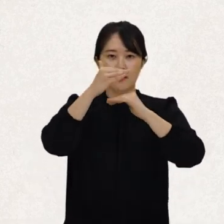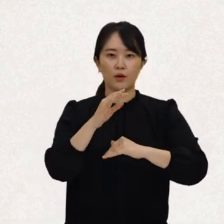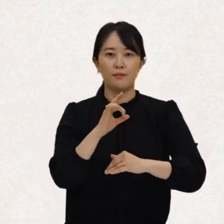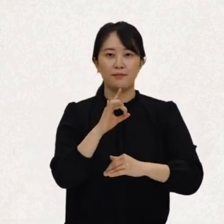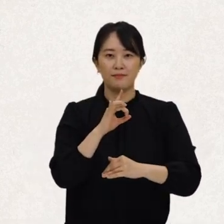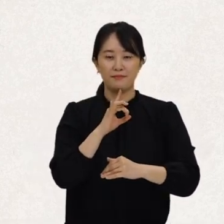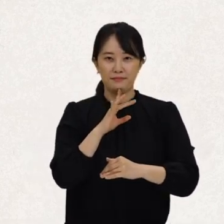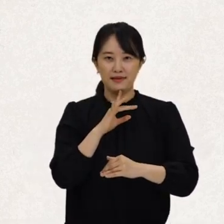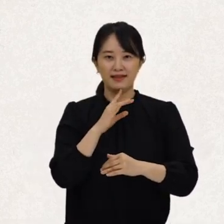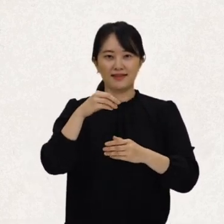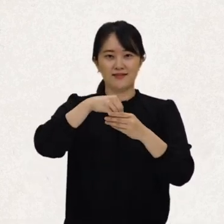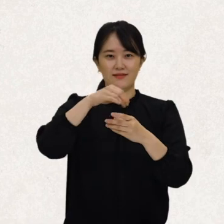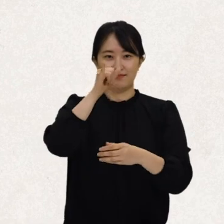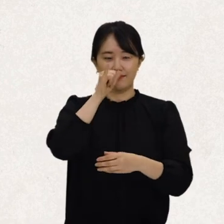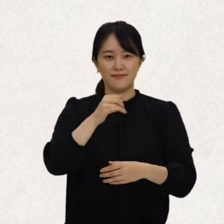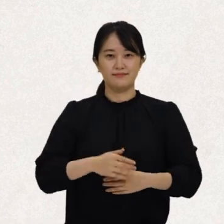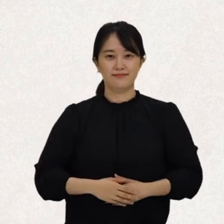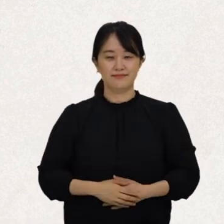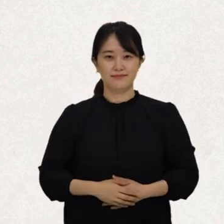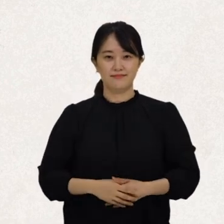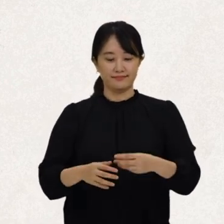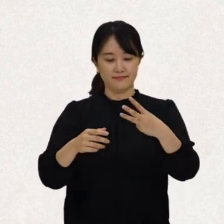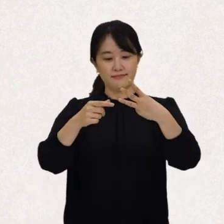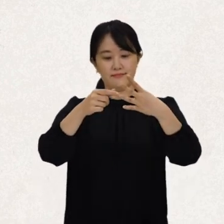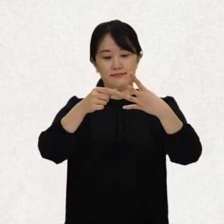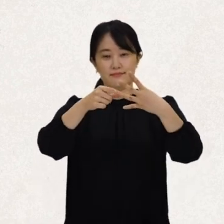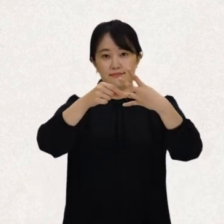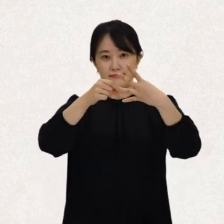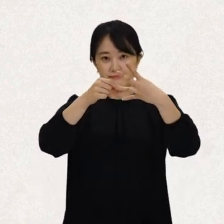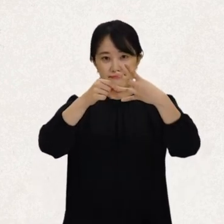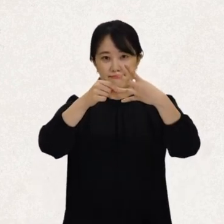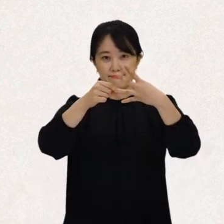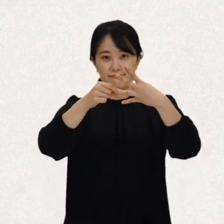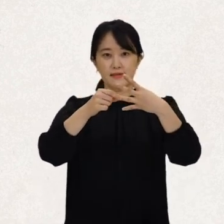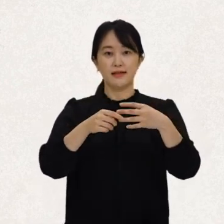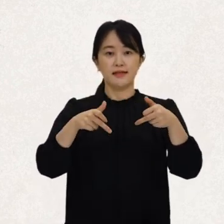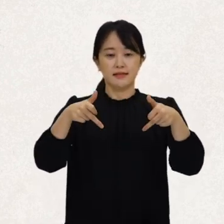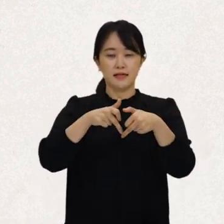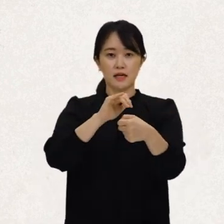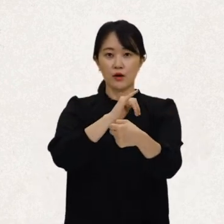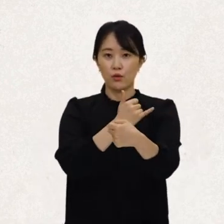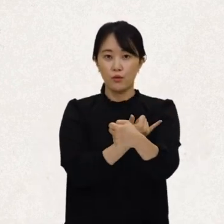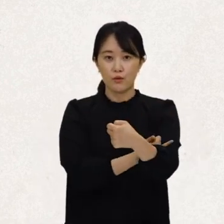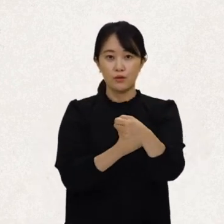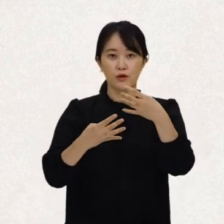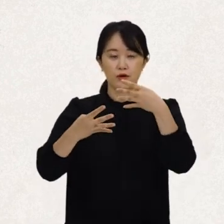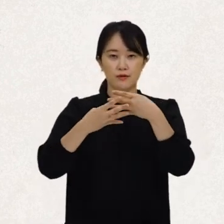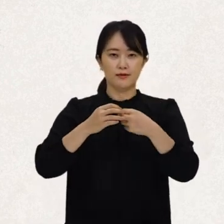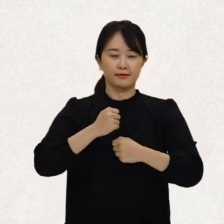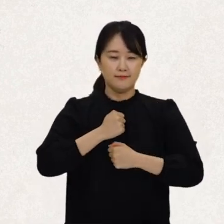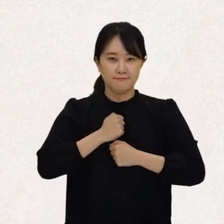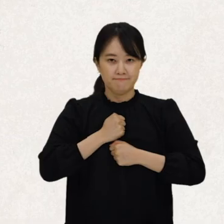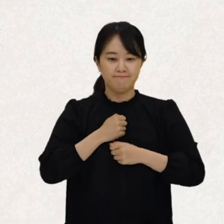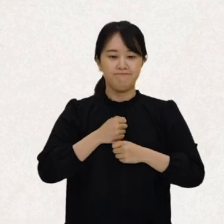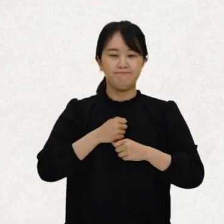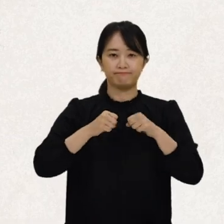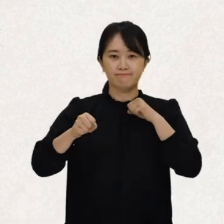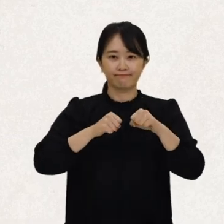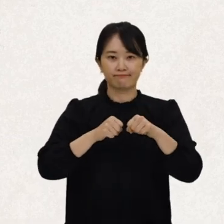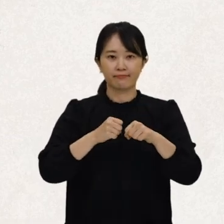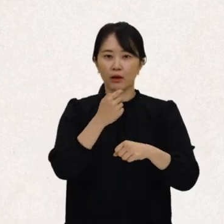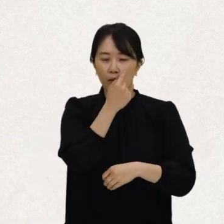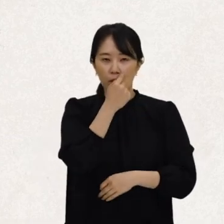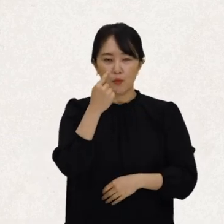조항도 있답니다. 이어서 제3절에서는 유엔 장애인권리협약을 준수하고 이행하는지